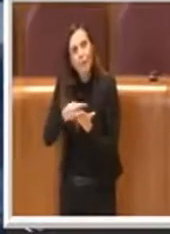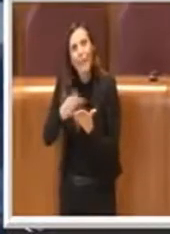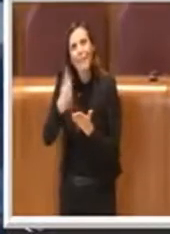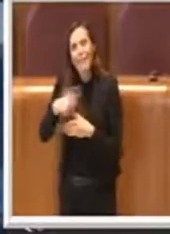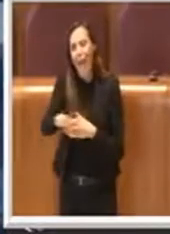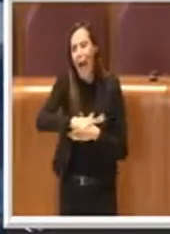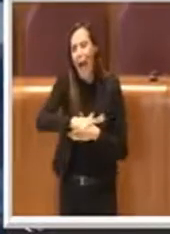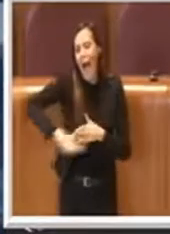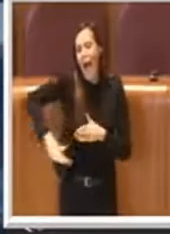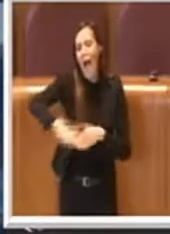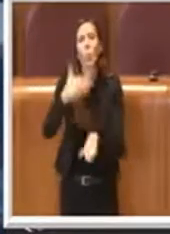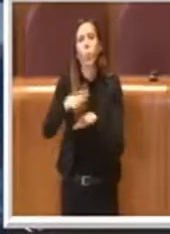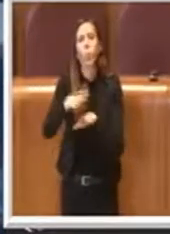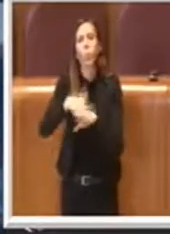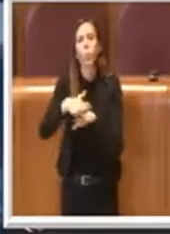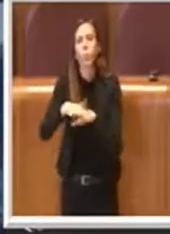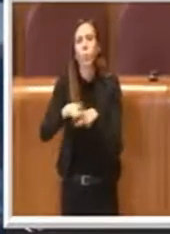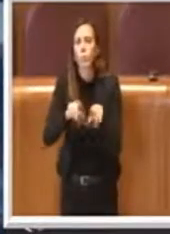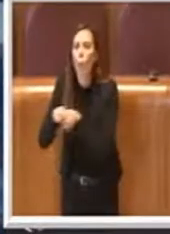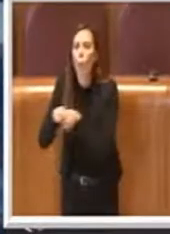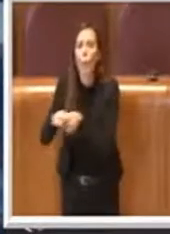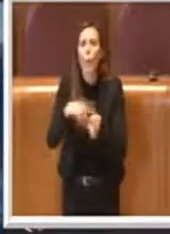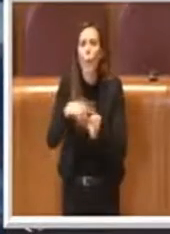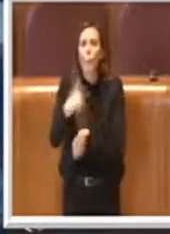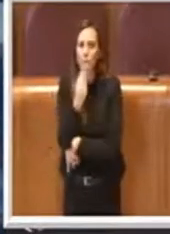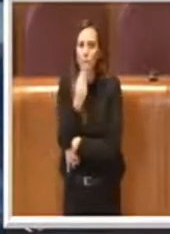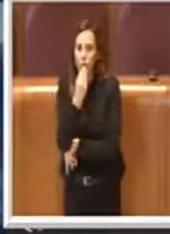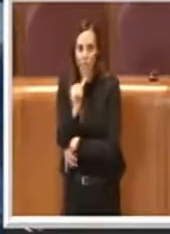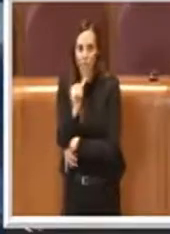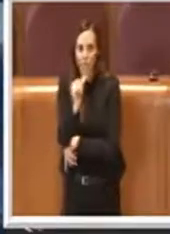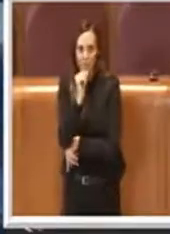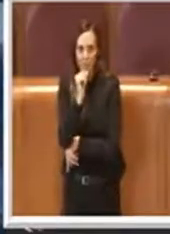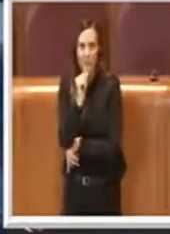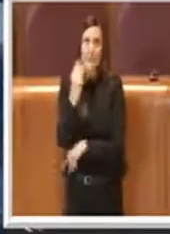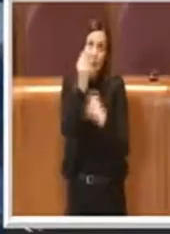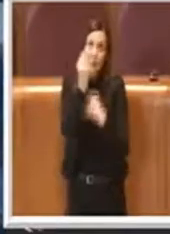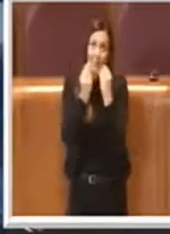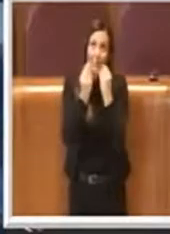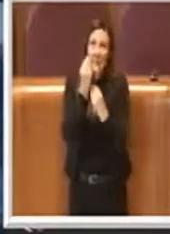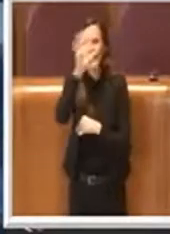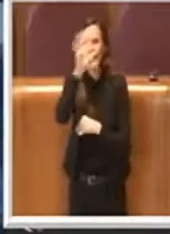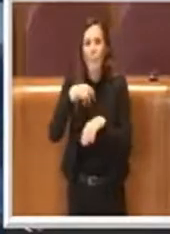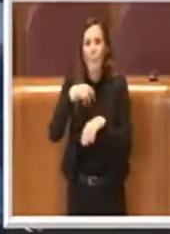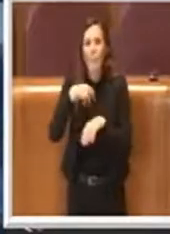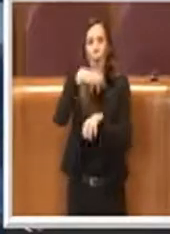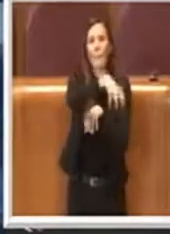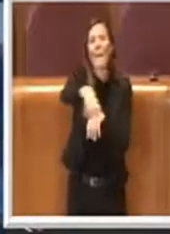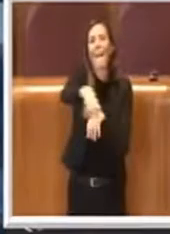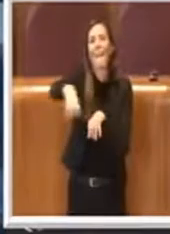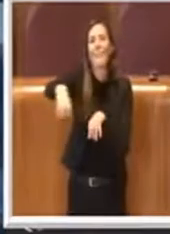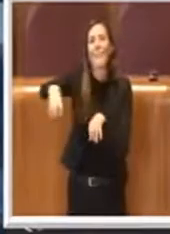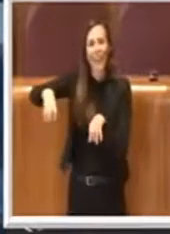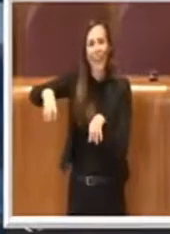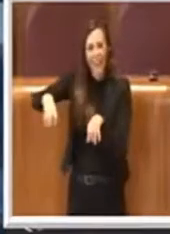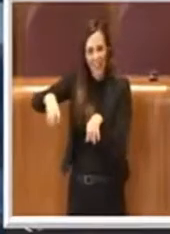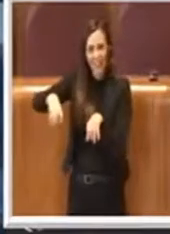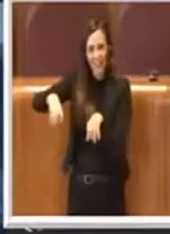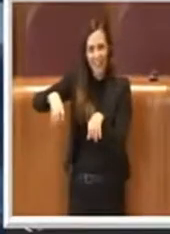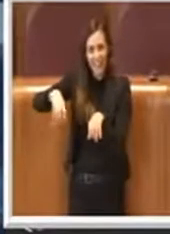adibite al consumo di alimenti e bevande stiamo pensando soprattutto alle periferie in questo caso però questa